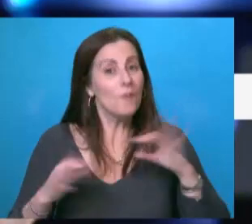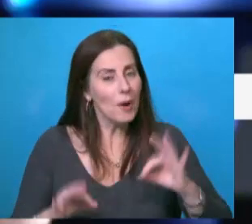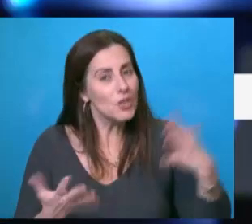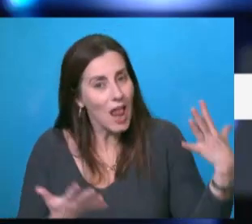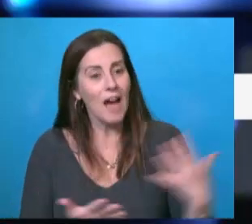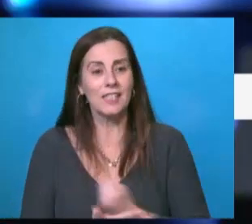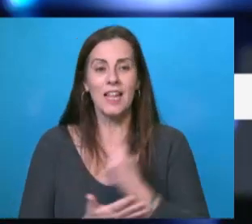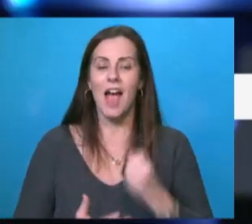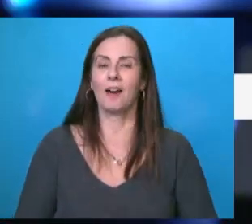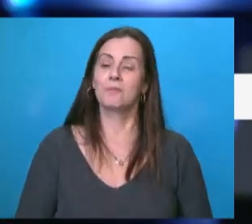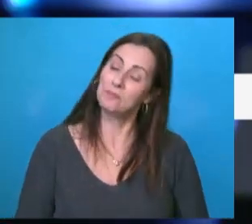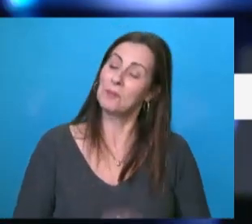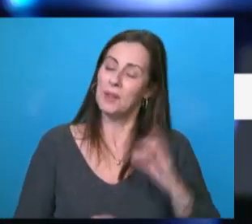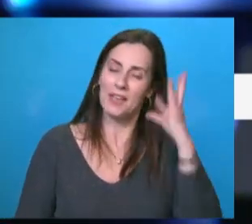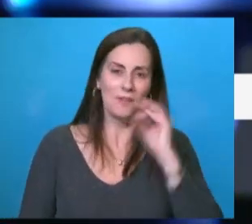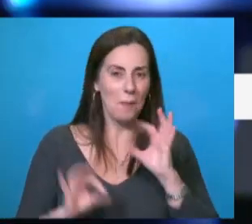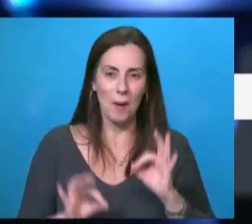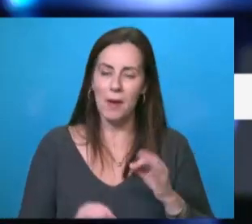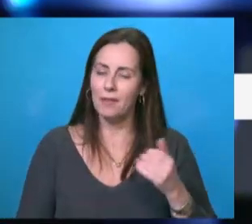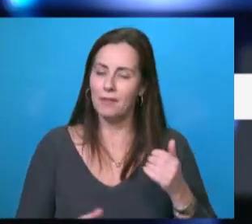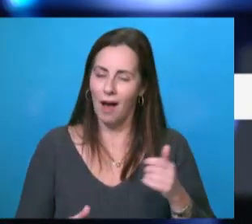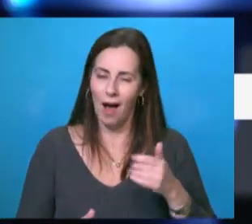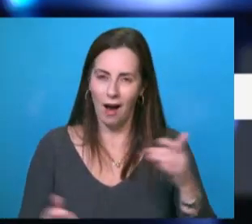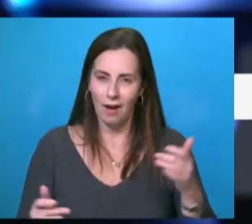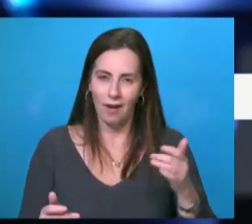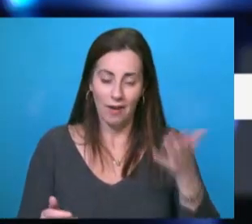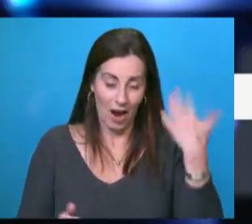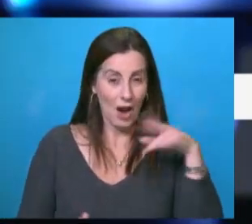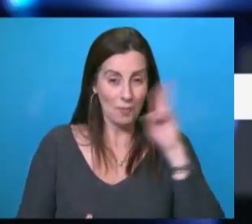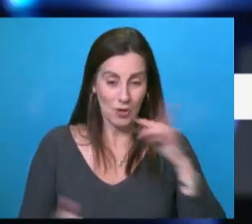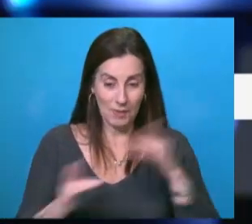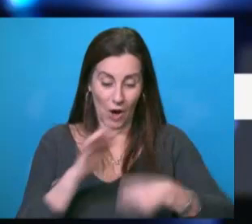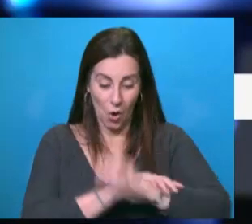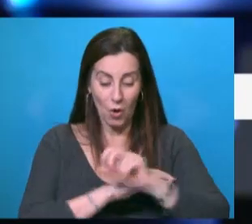איזה כיף. ובאמת הטורניר הזה שהתקיים ביום שישי בבוקר